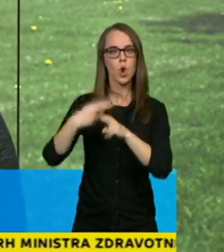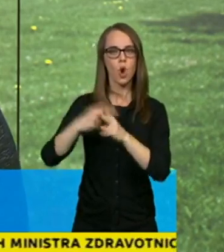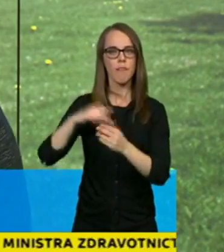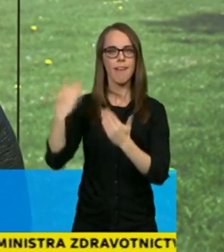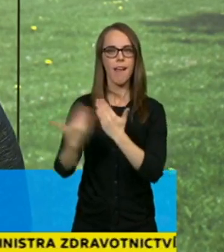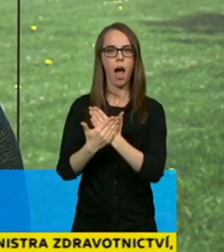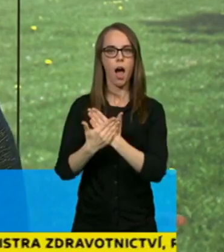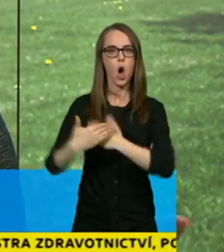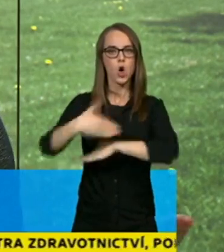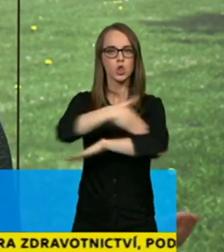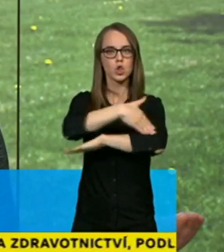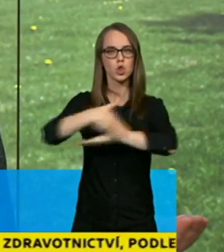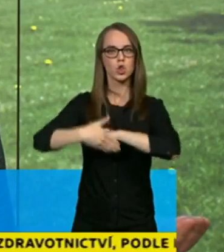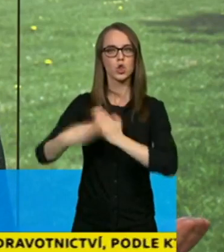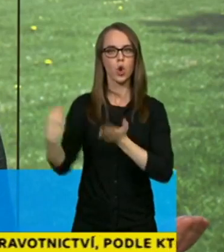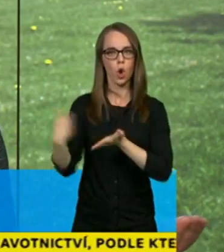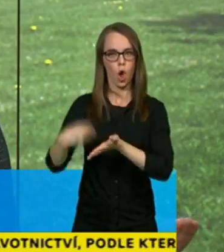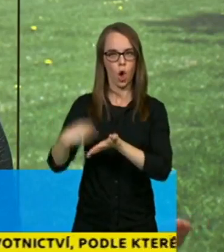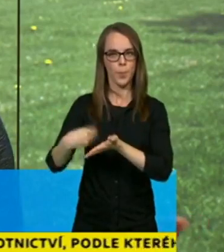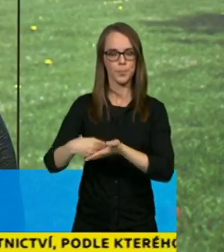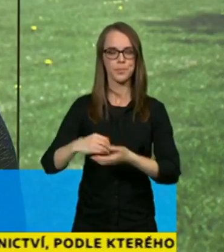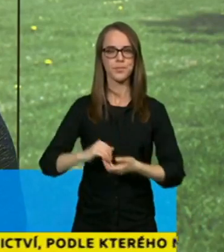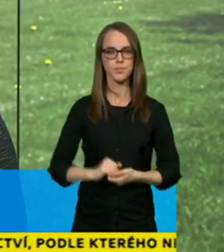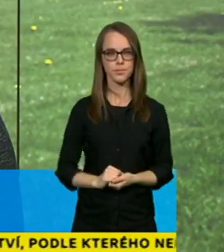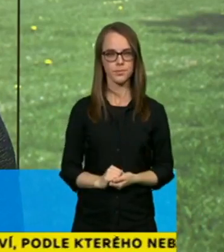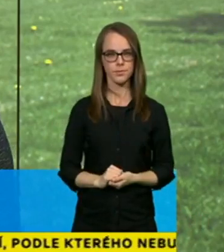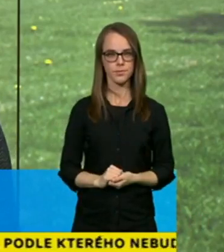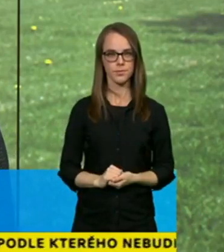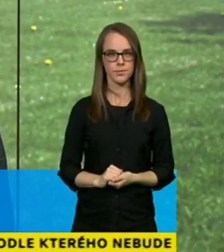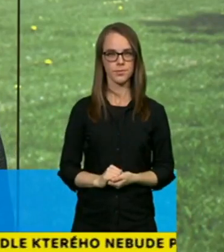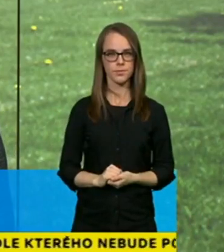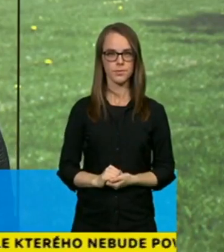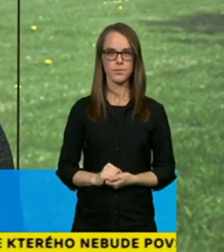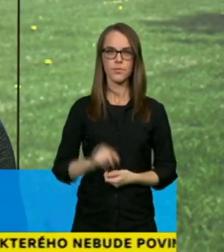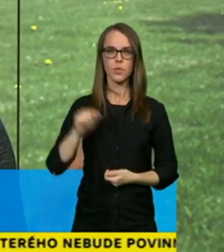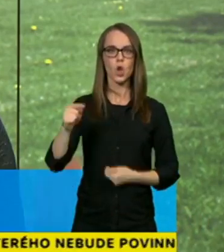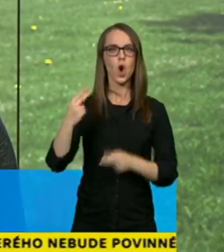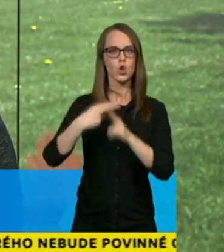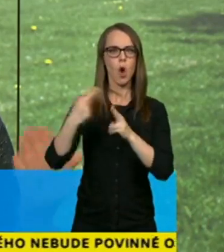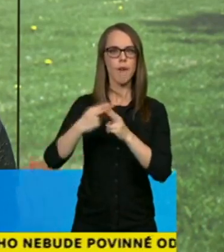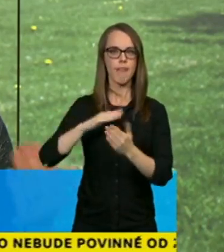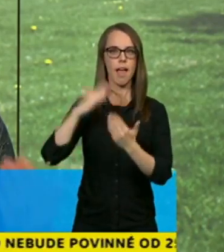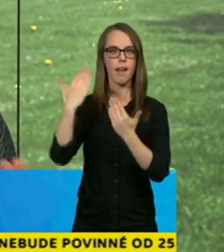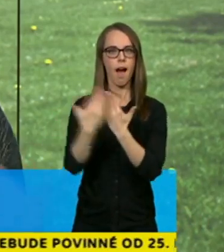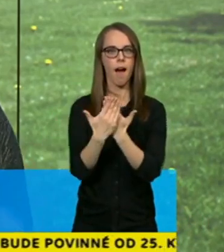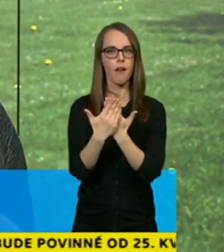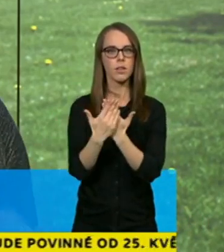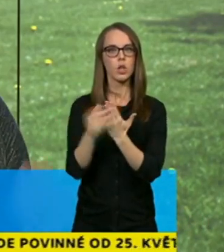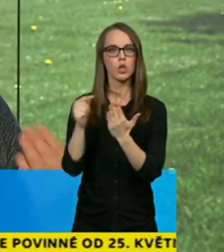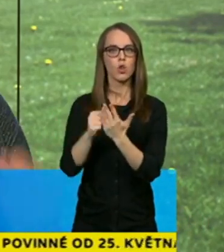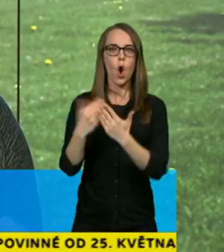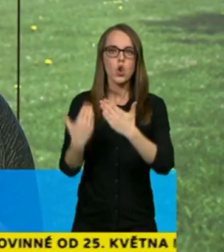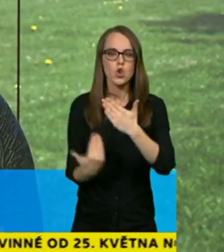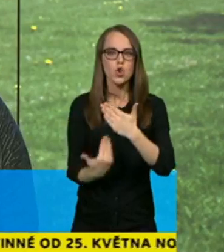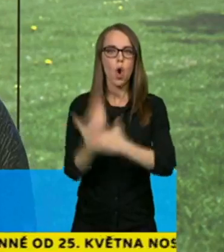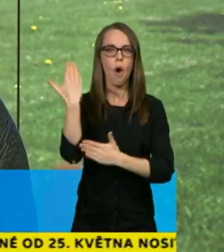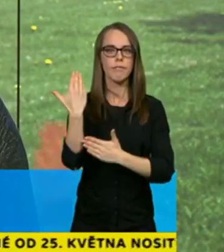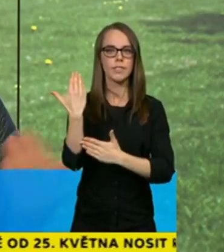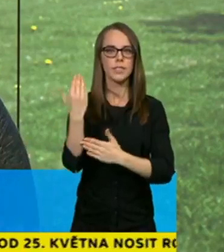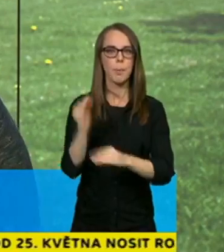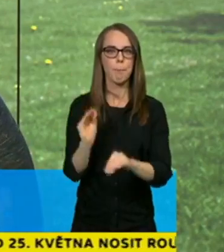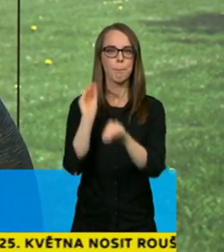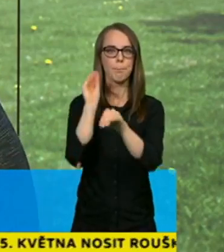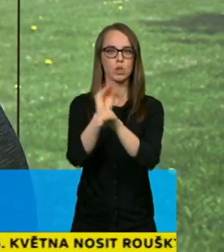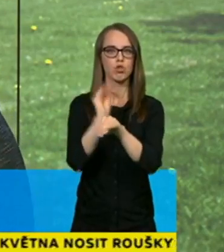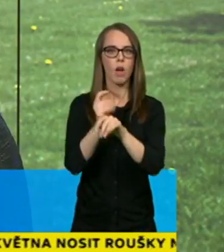podstatě jednou větou bych to zhrnula, je to implementační novela, to znamená vše, co tato novela vlastně obsahuje,